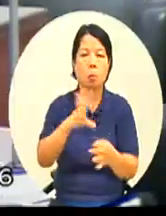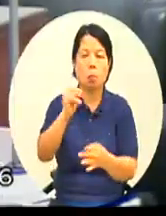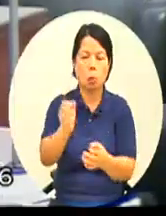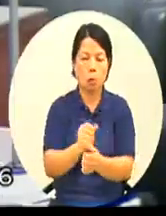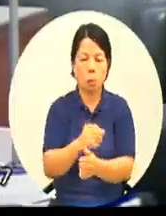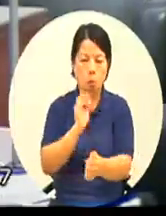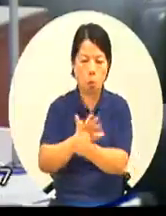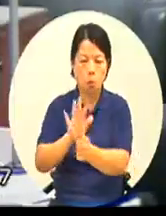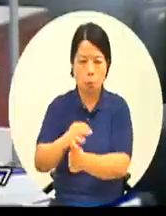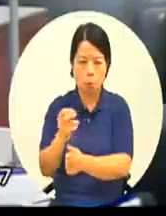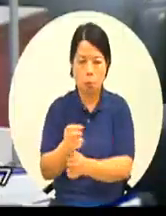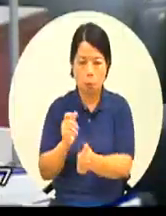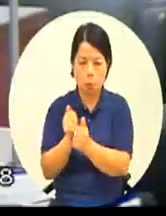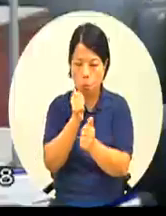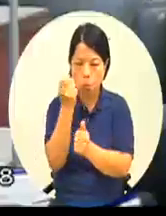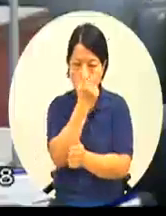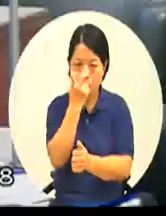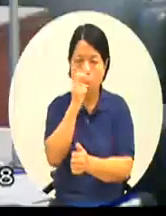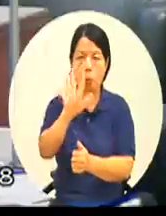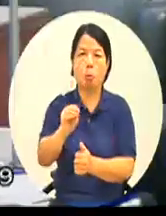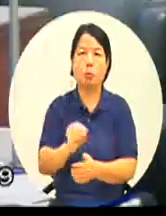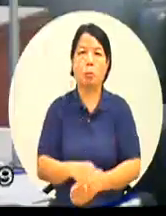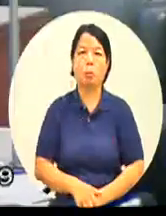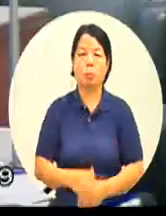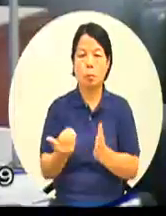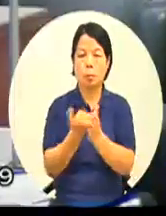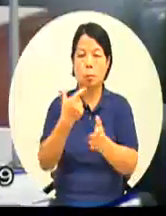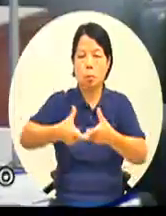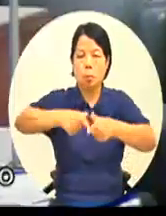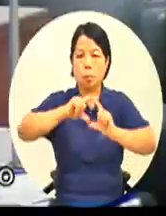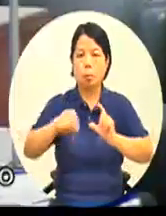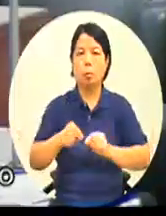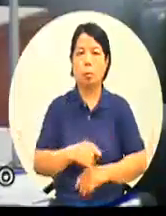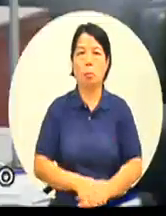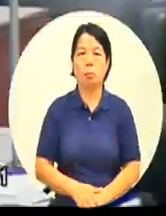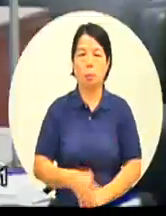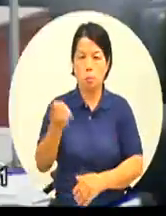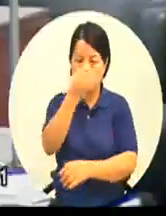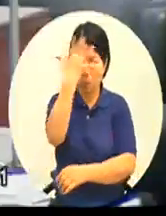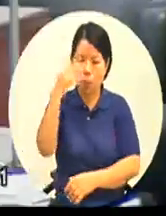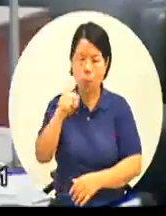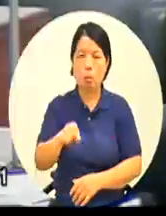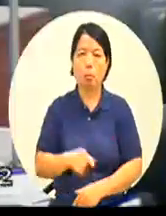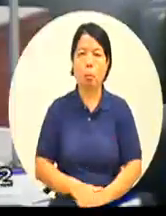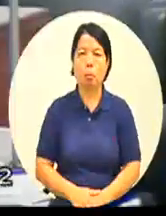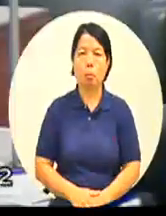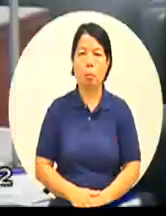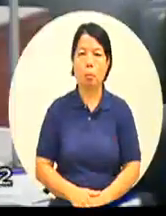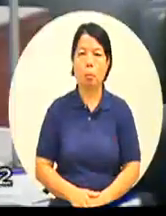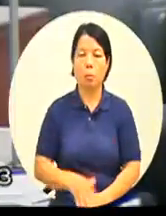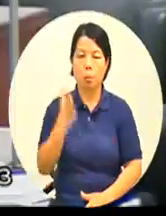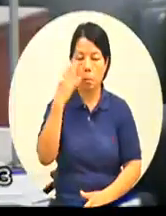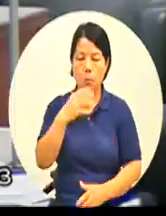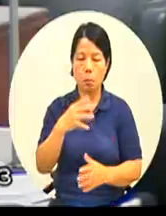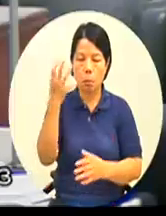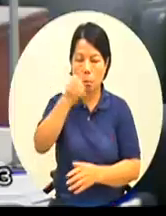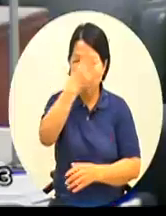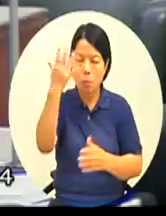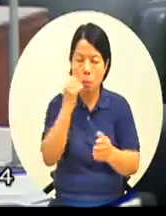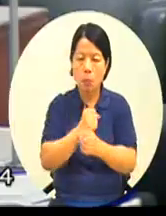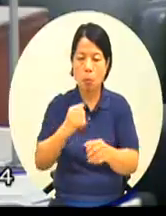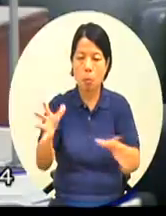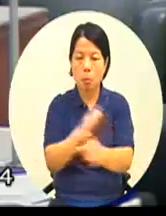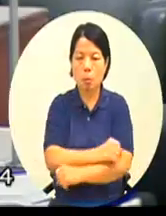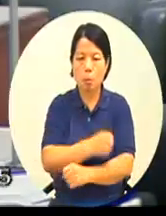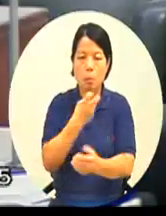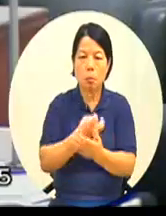注、持续在追踪？这第一个。那第二个就是刚刚回到讲的，就是青年的部分呢。我看到这个青年失业问题这么严